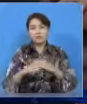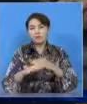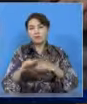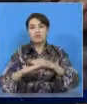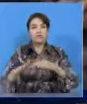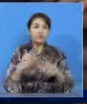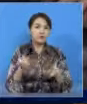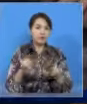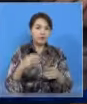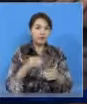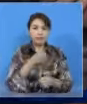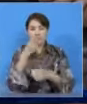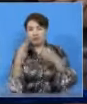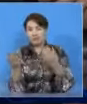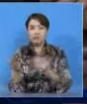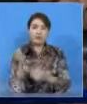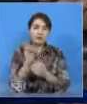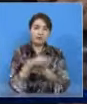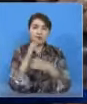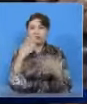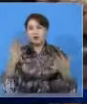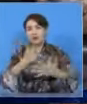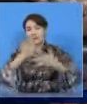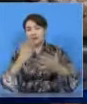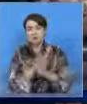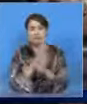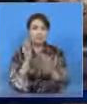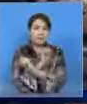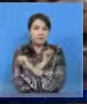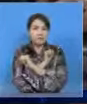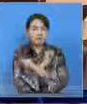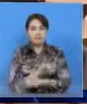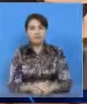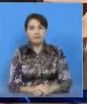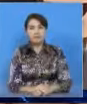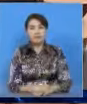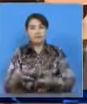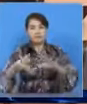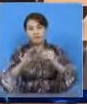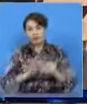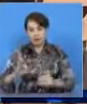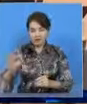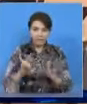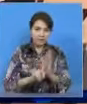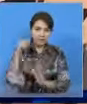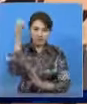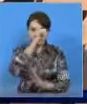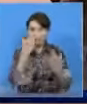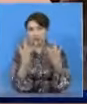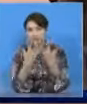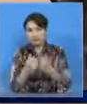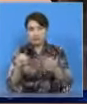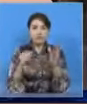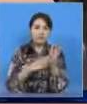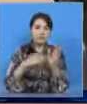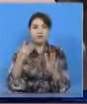воркаут-площадку, чтобы населению было куда приходить, подышать свежим воздухом и отдохнуть. В целом по области с начала года насчитывалось